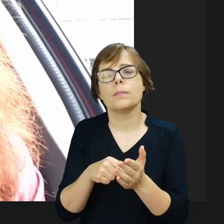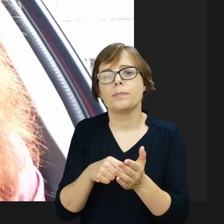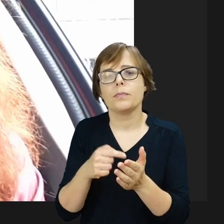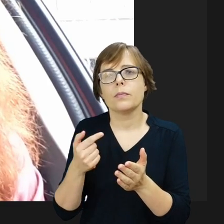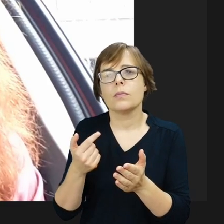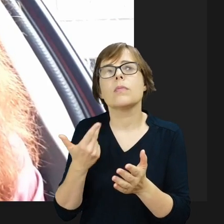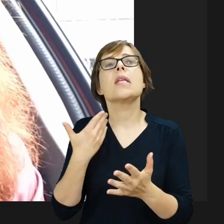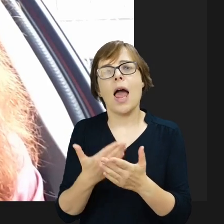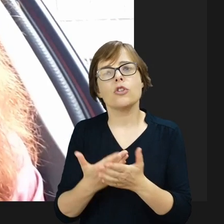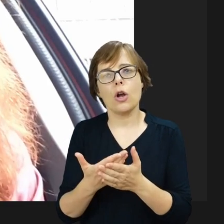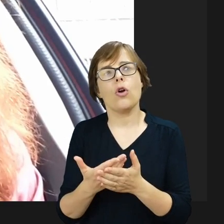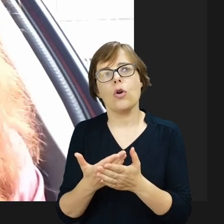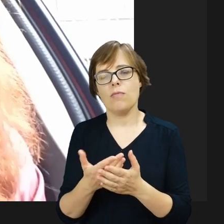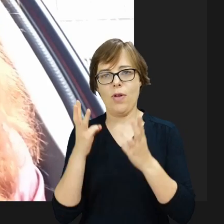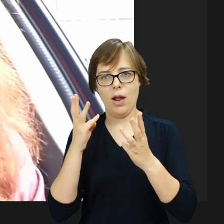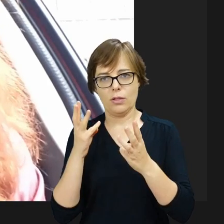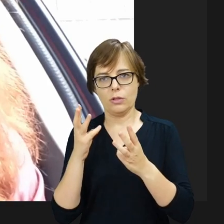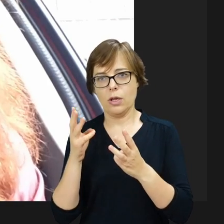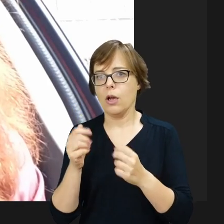oficjalnych kanałów dostępu,